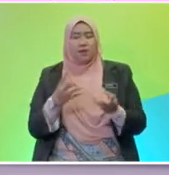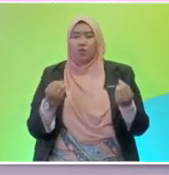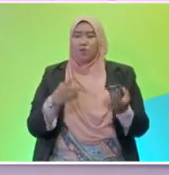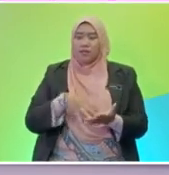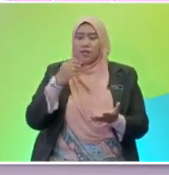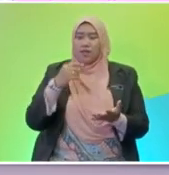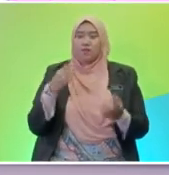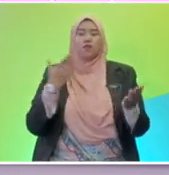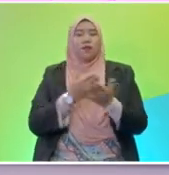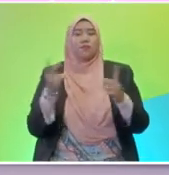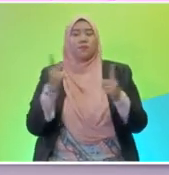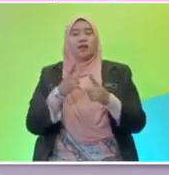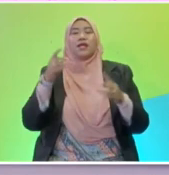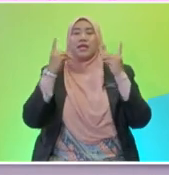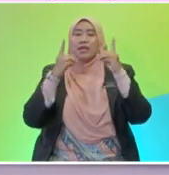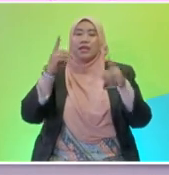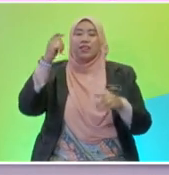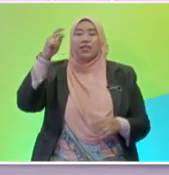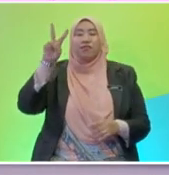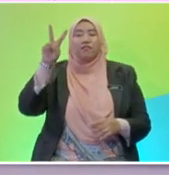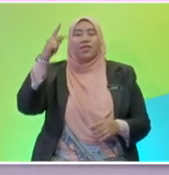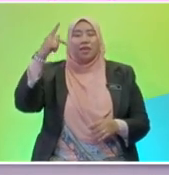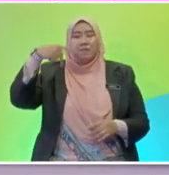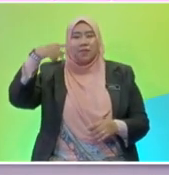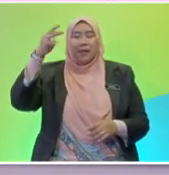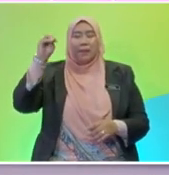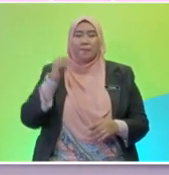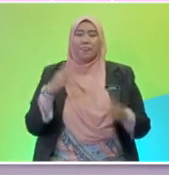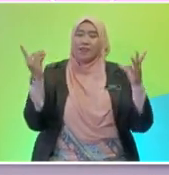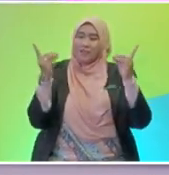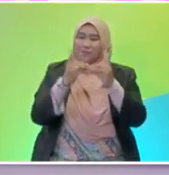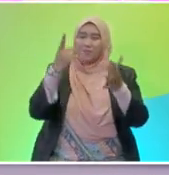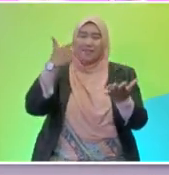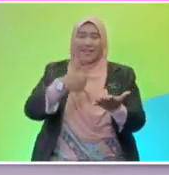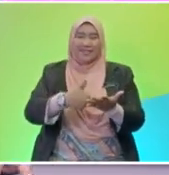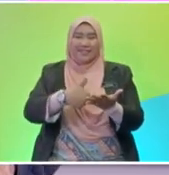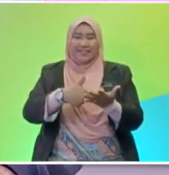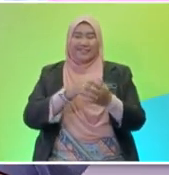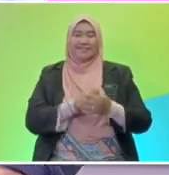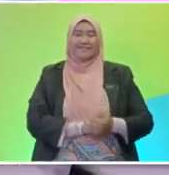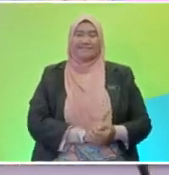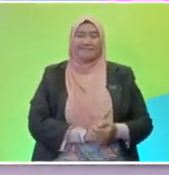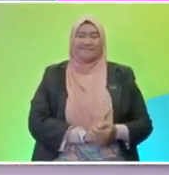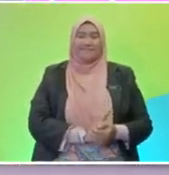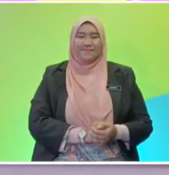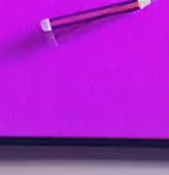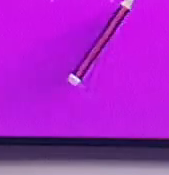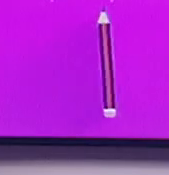bersama kami dididik TV cpm namun saya hanifsion Insyaallah kita jumpai lagi bahan-bahan ini